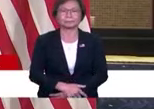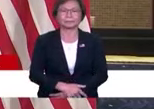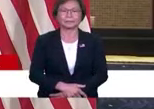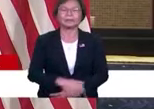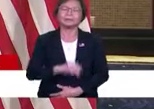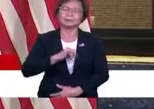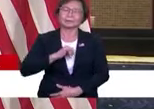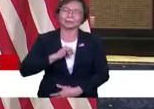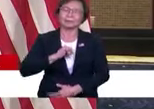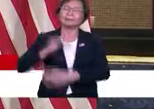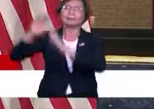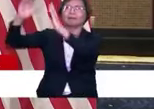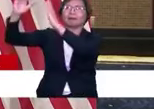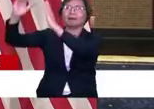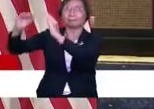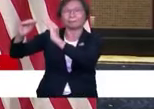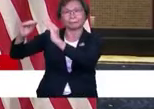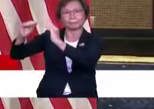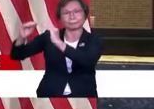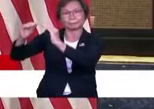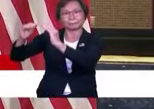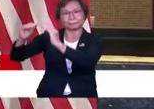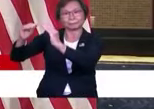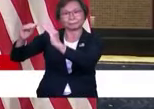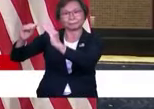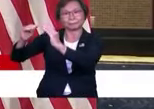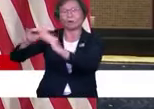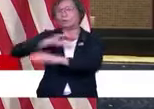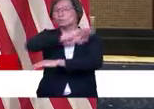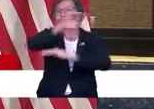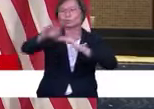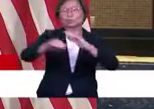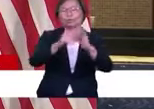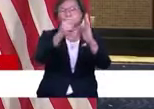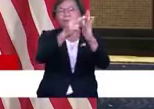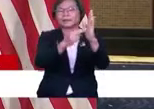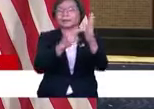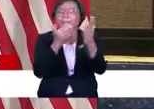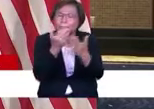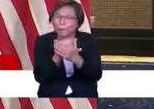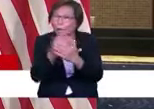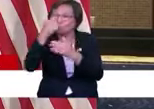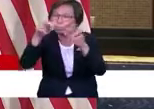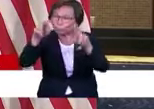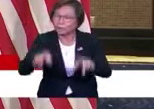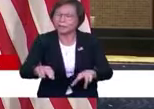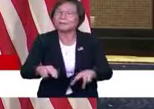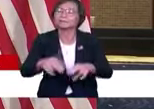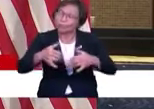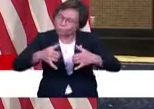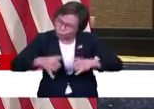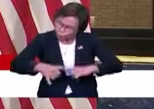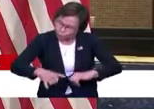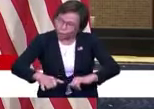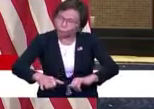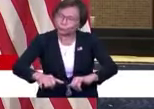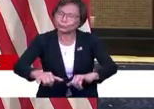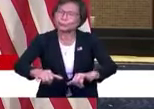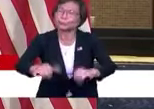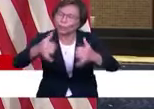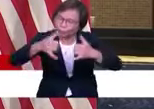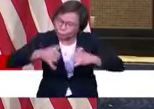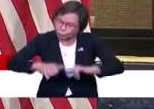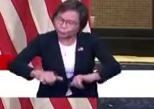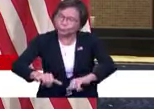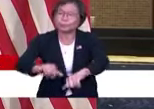saya bahalap Hai sekali dasar yang baik untuk rakyat dapat diteruskan pada masa